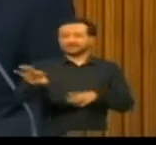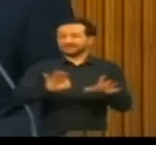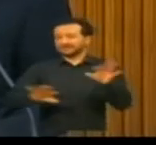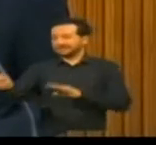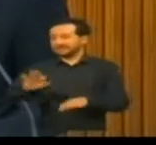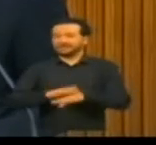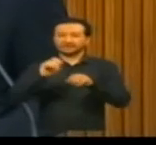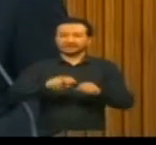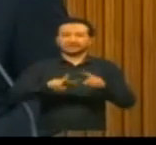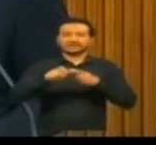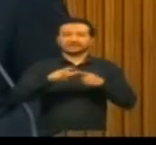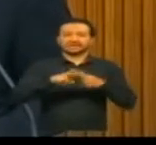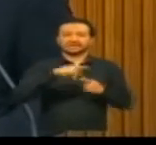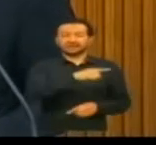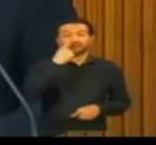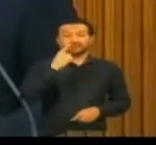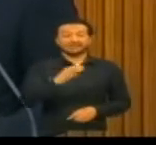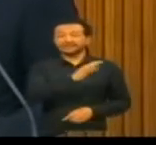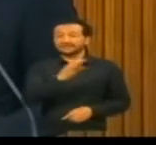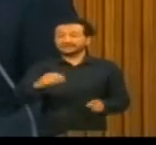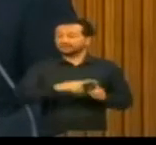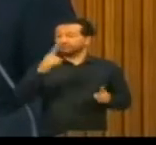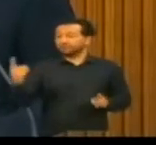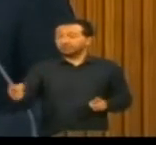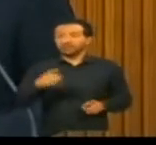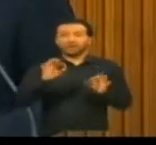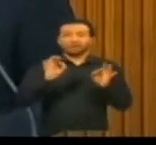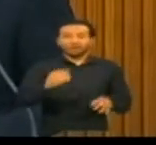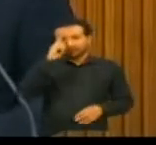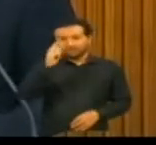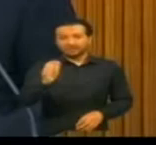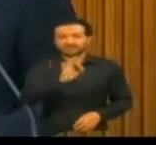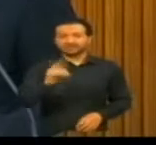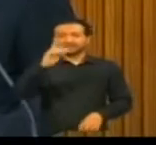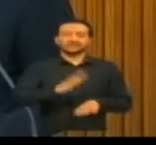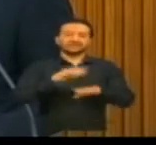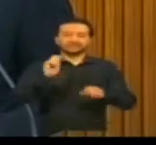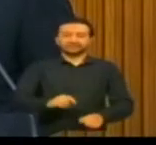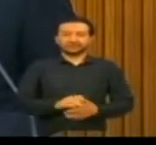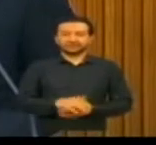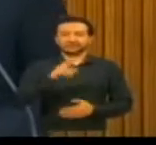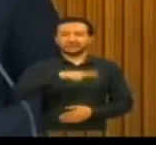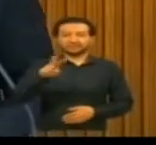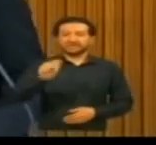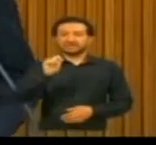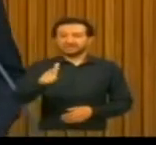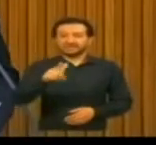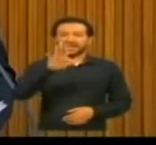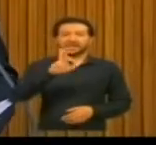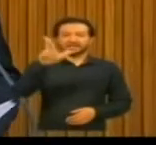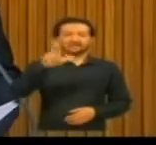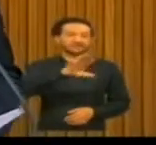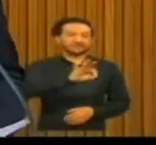yapacağız dedi. Yüksek Seçim Kurulu. Bakın hiç bugüne kadar başvurulmayan bir yönteme başvurdu. 22 ilçeden 57